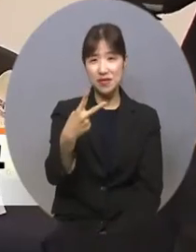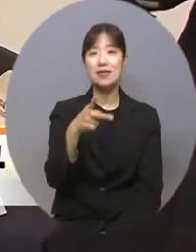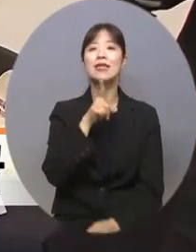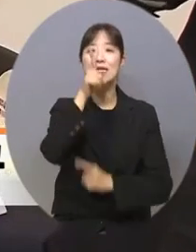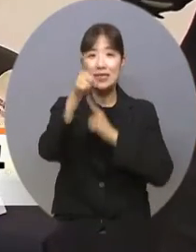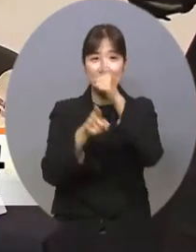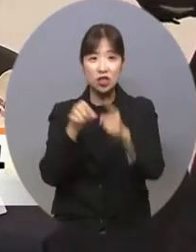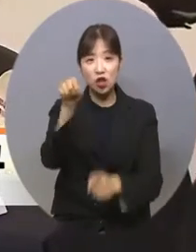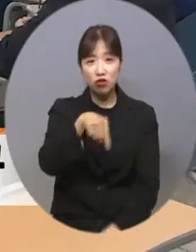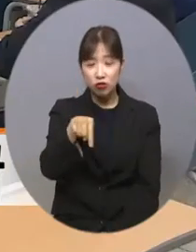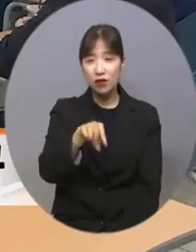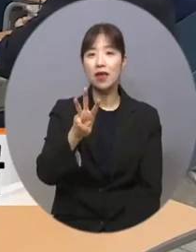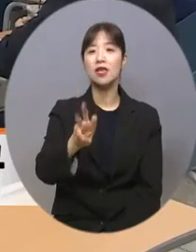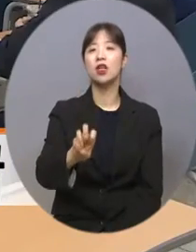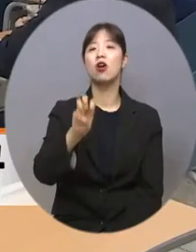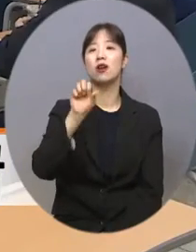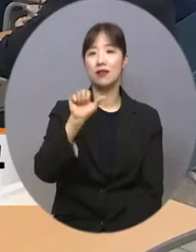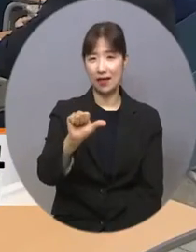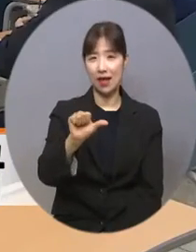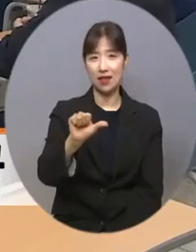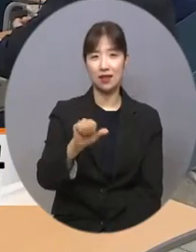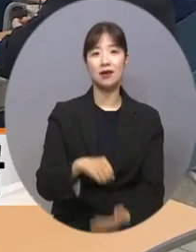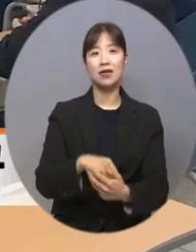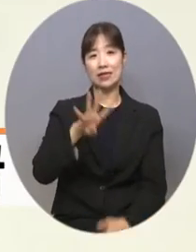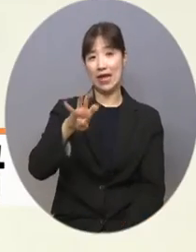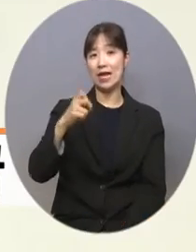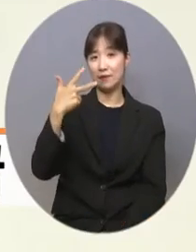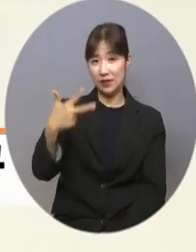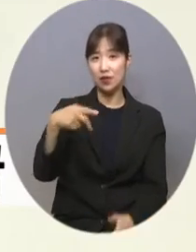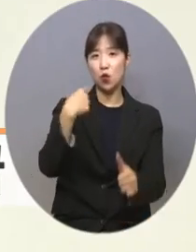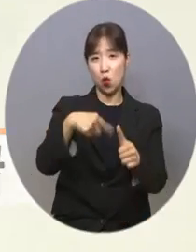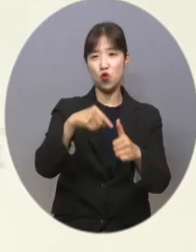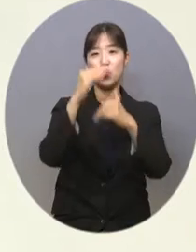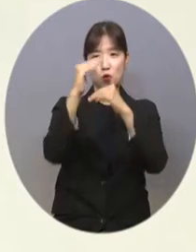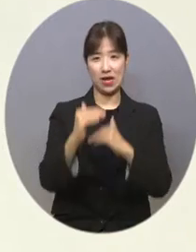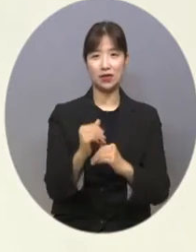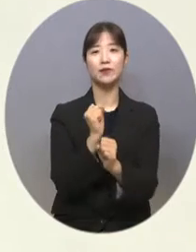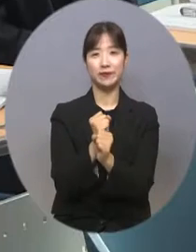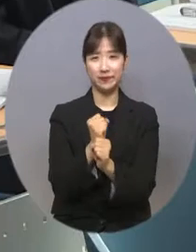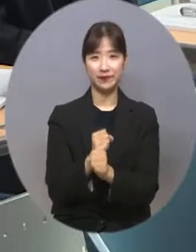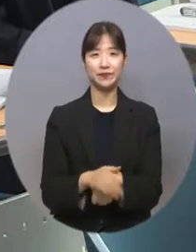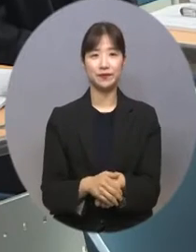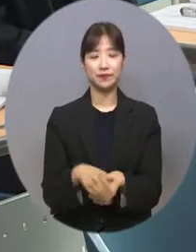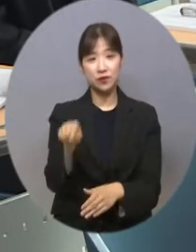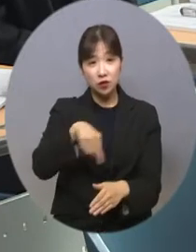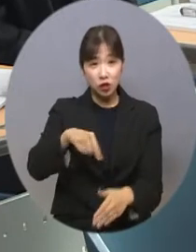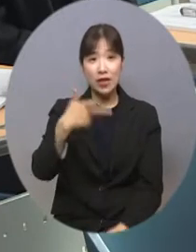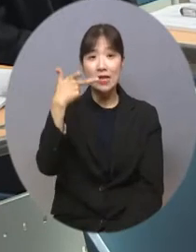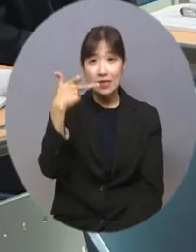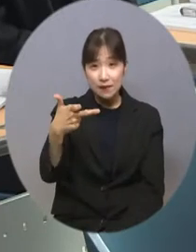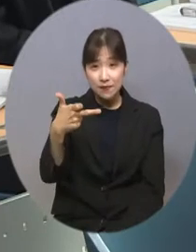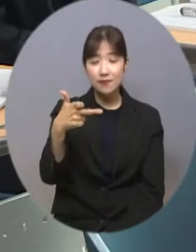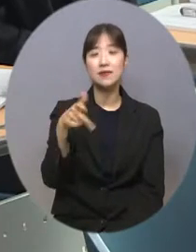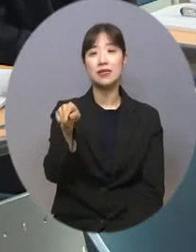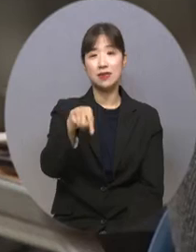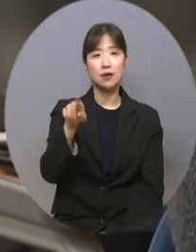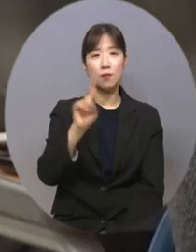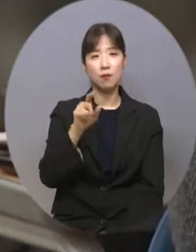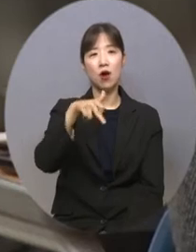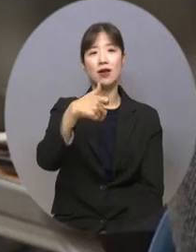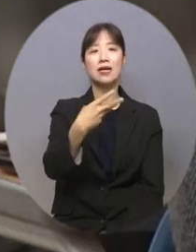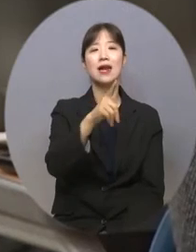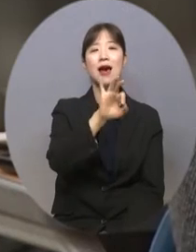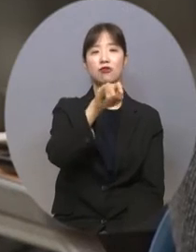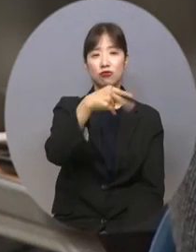그중 35 곳에 47개 교육과정 이 선정됐습니다 이 가운데 17개 교육과정은 클라우딩